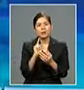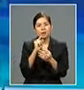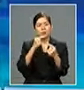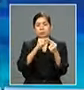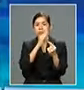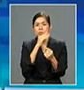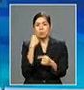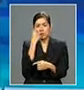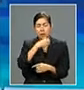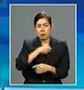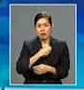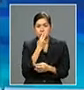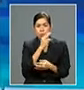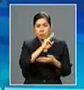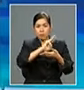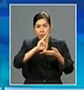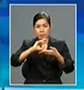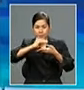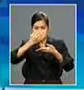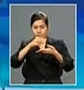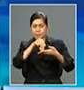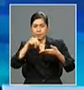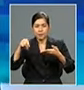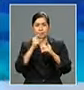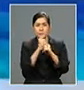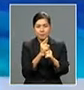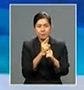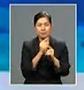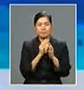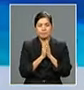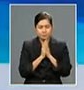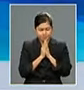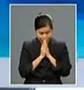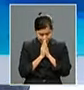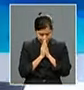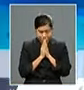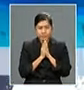ติมติดตามอ่านได้ที่เว็บไซต์ it24hrs.com สวัสดีค่ะ